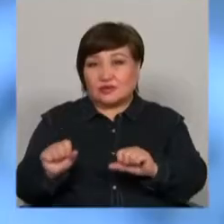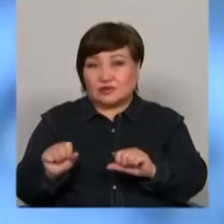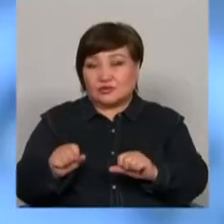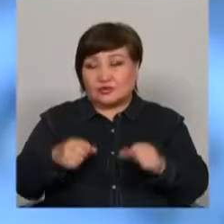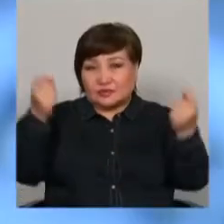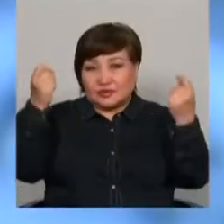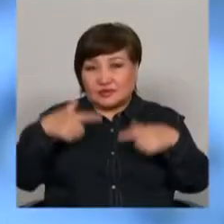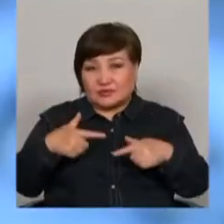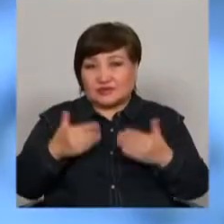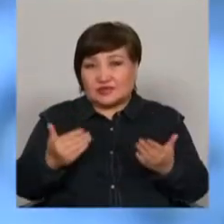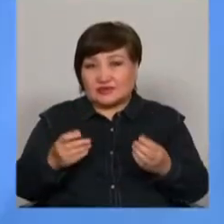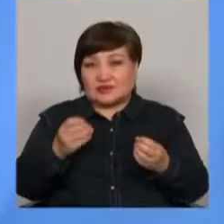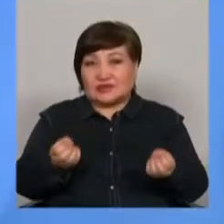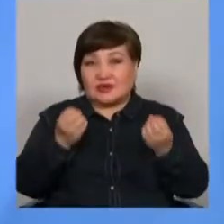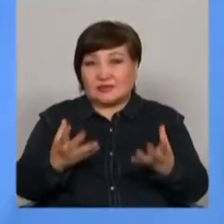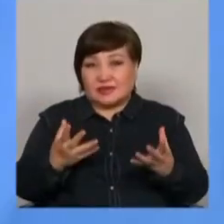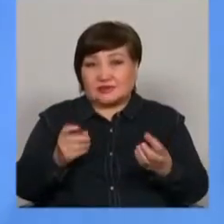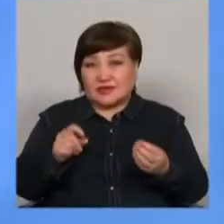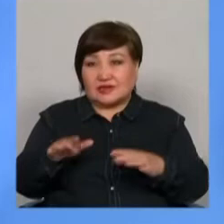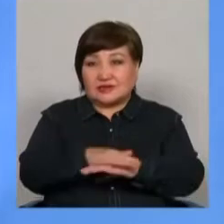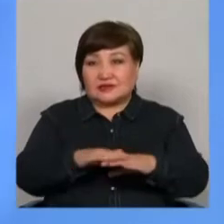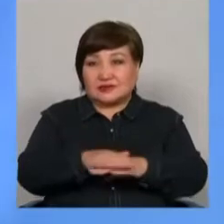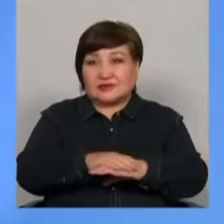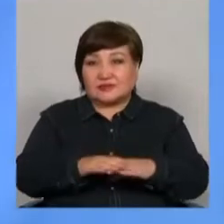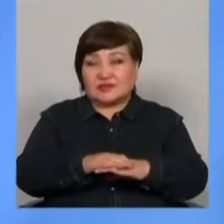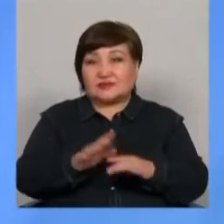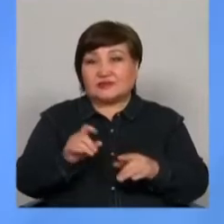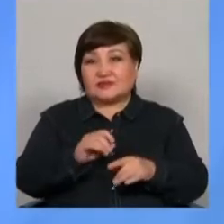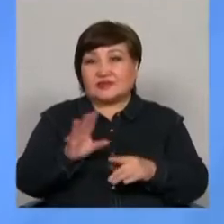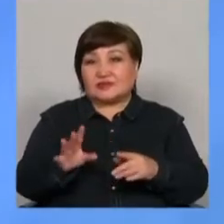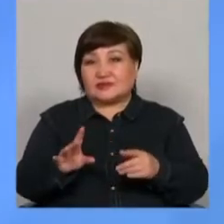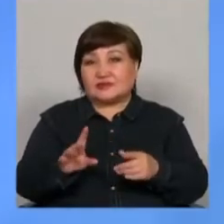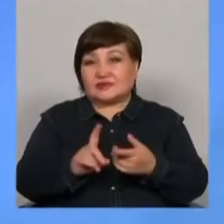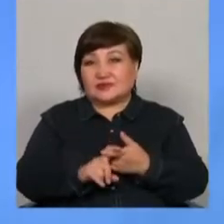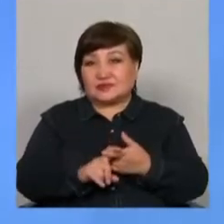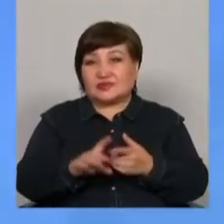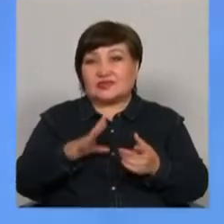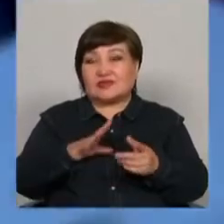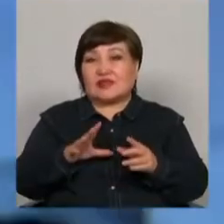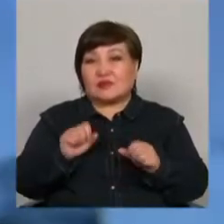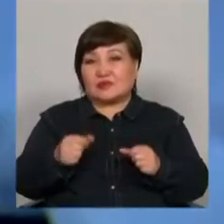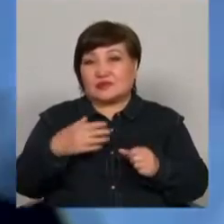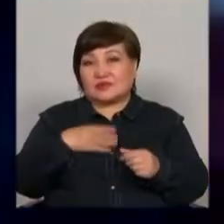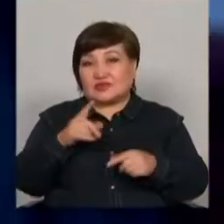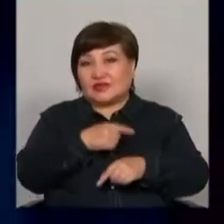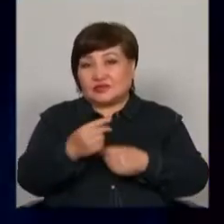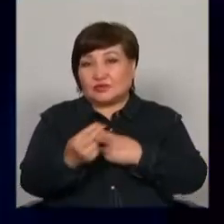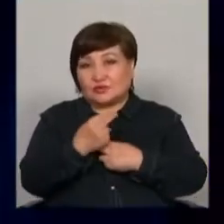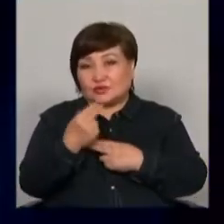Оны қазір қарапайым халықтың өзі коронавирус жайлы тіпті мықты біледі десек те болады. Өзімізді үйретіп жіберуге де дайын тұрады. Сол себептен